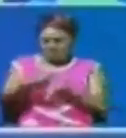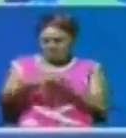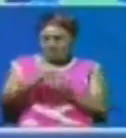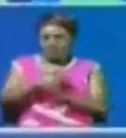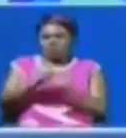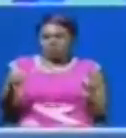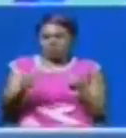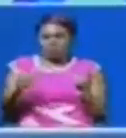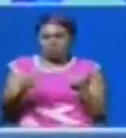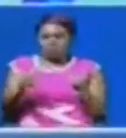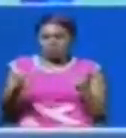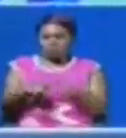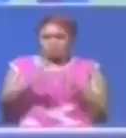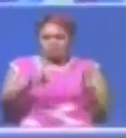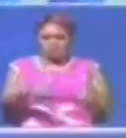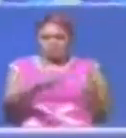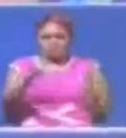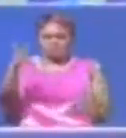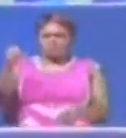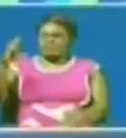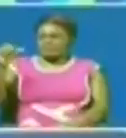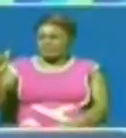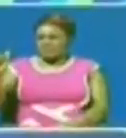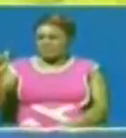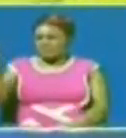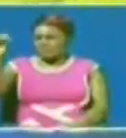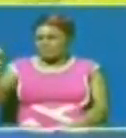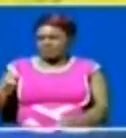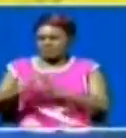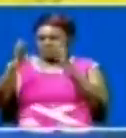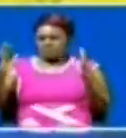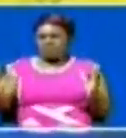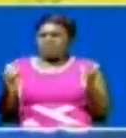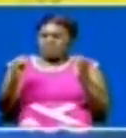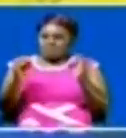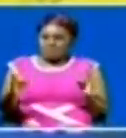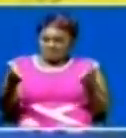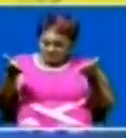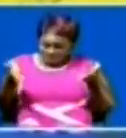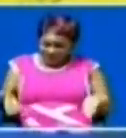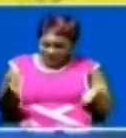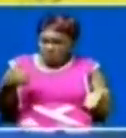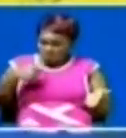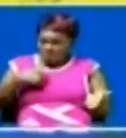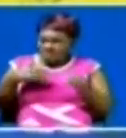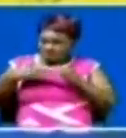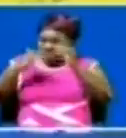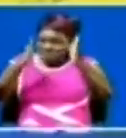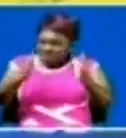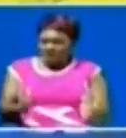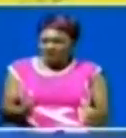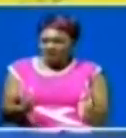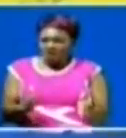kama sasa vile wanamba hawa pasende kubwa sana. Na kama ningekuwa leo kiongozi